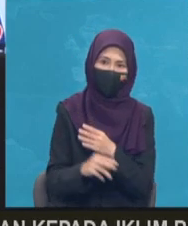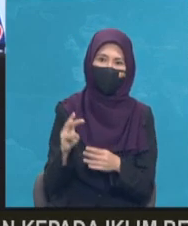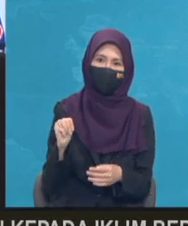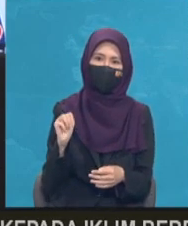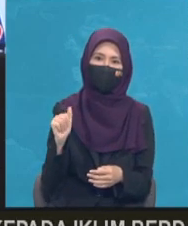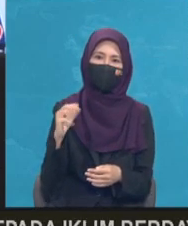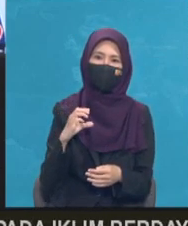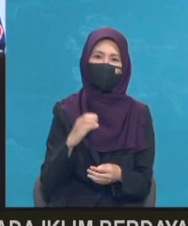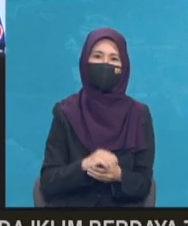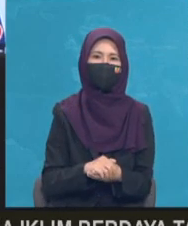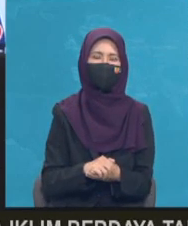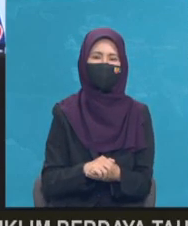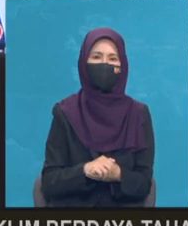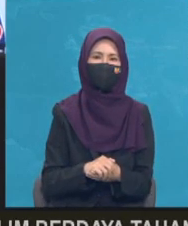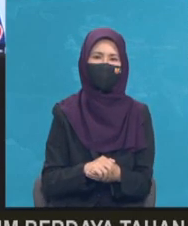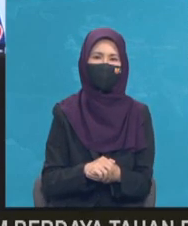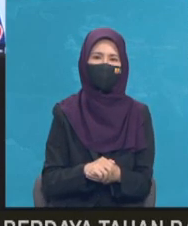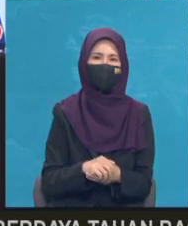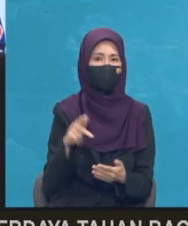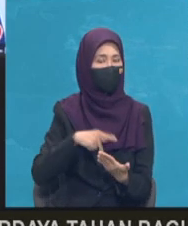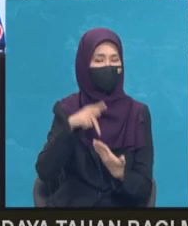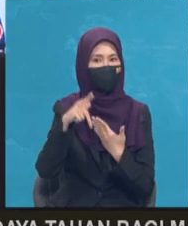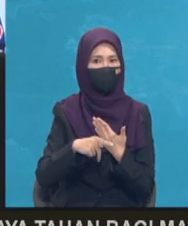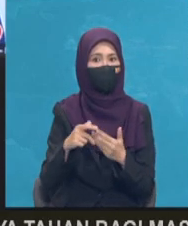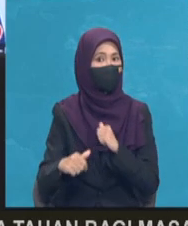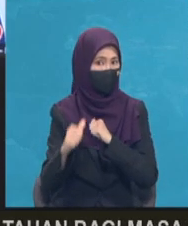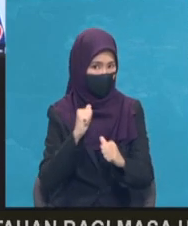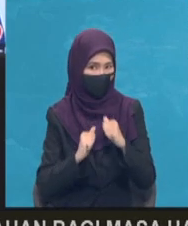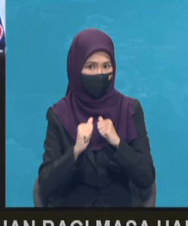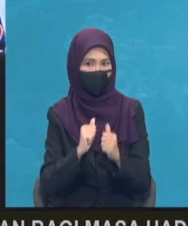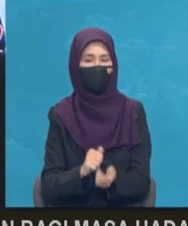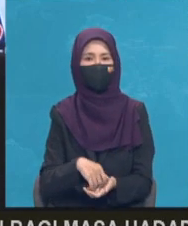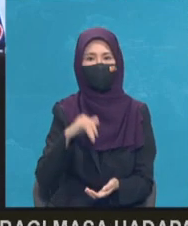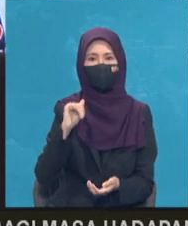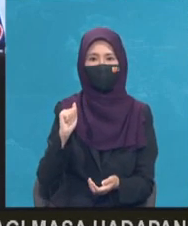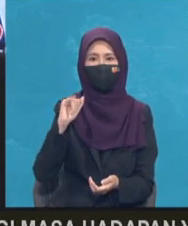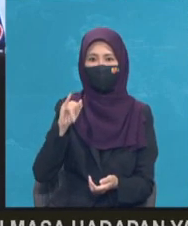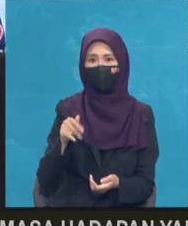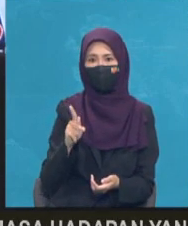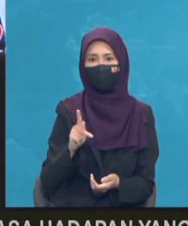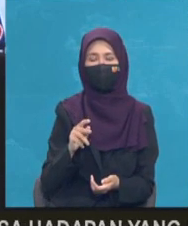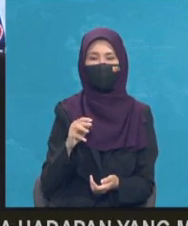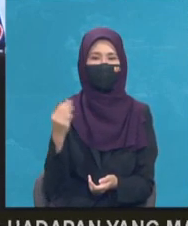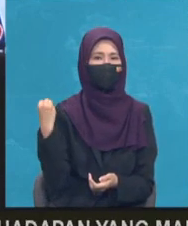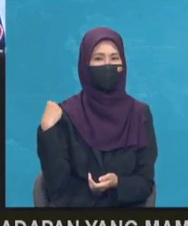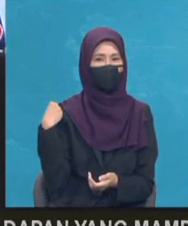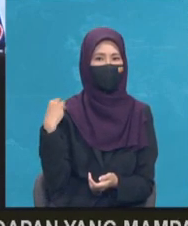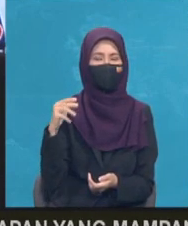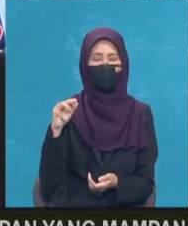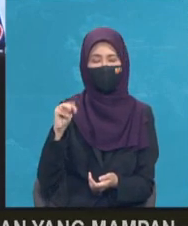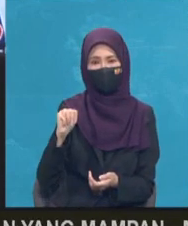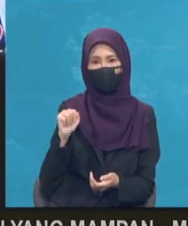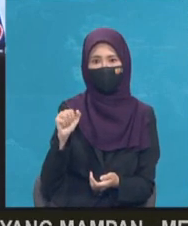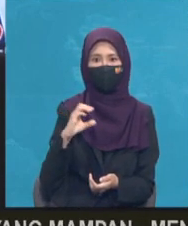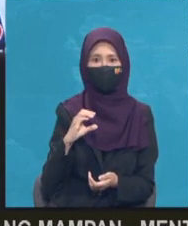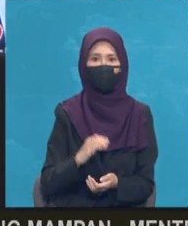kemajuan dalam pelaksanaan kajian semiotik program dan aktiviti cuacan kuasa Pandu menteri MSC misalnya turut